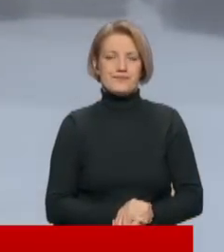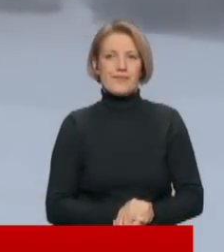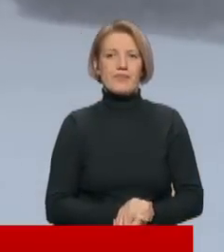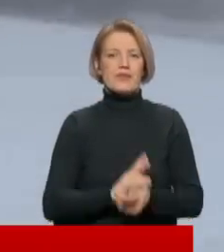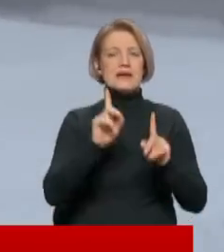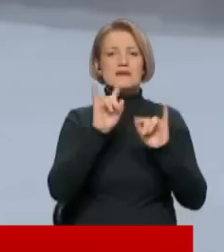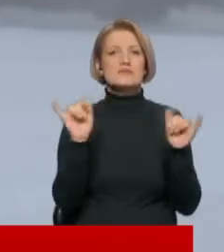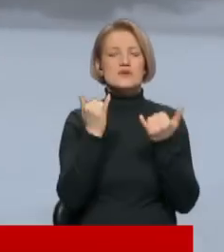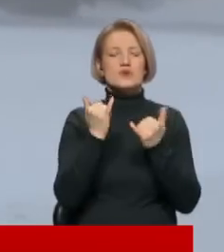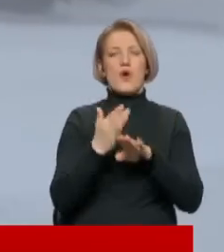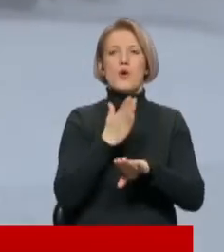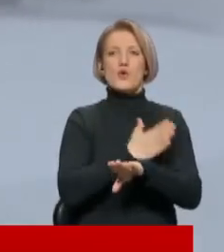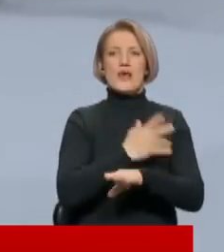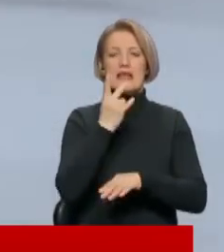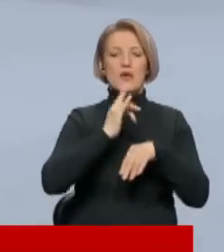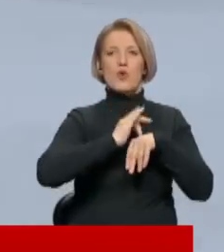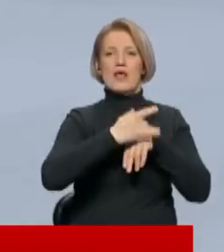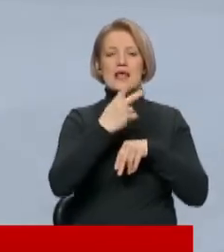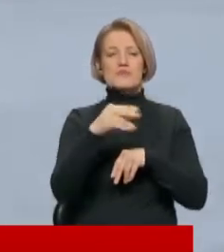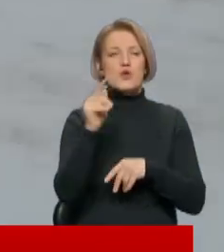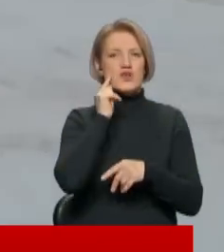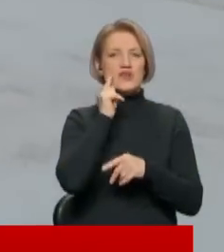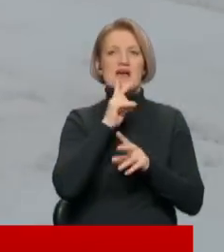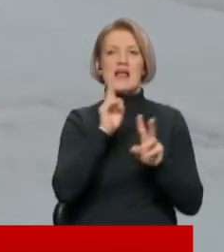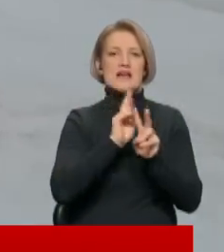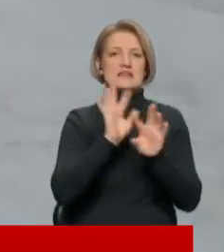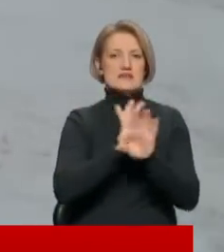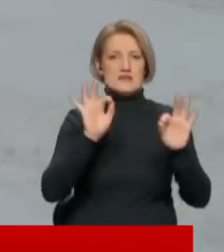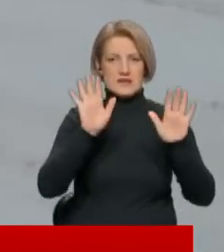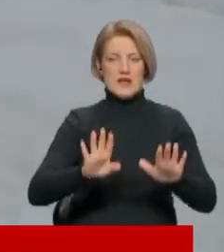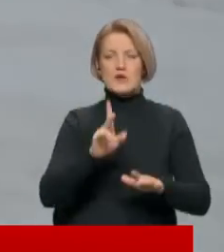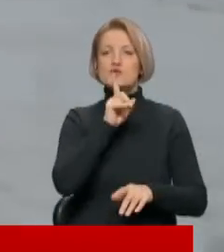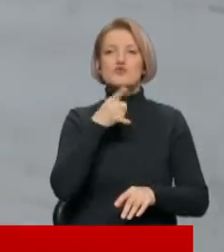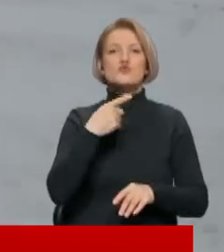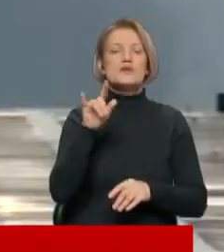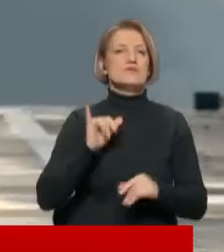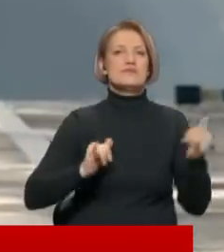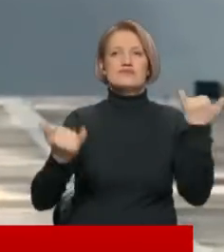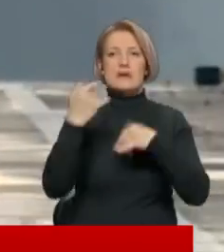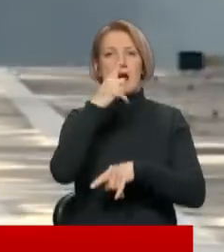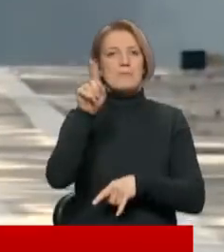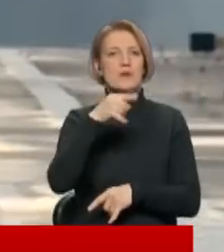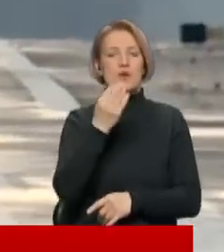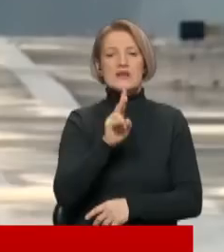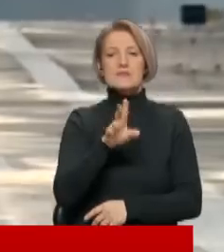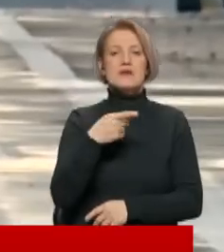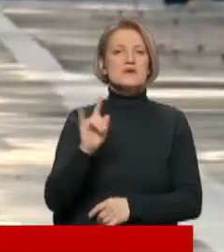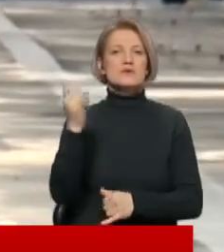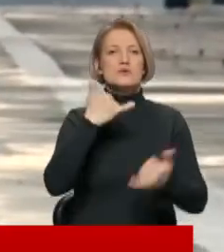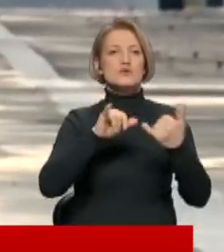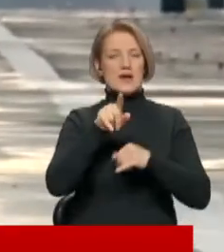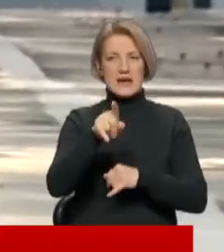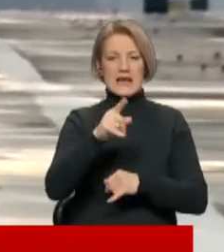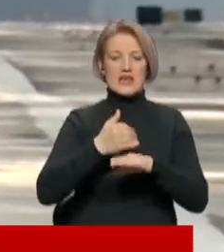rol öncesinde iki ülkede 2 milyona yakın kişi elektriksiz kaldı 100 bine yakın uçak seferi iptal edildi 25 bin uçak seferi